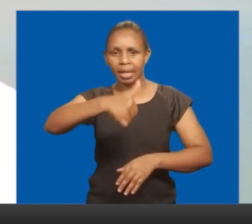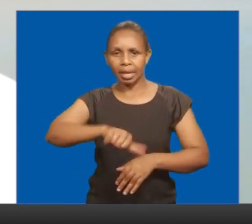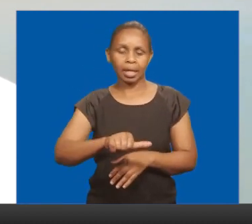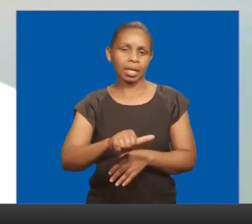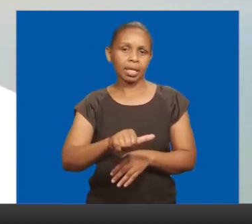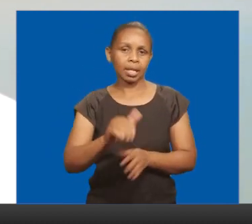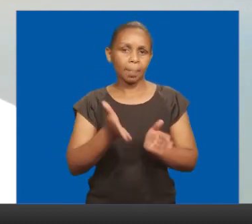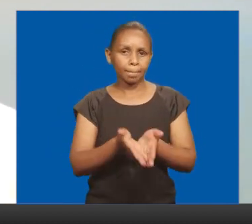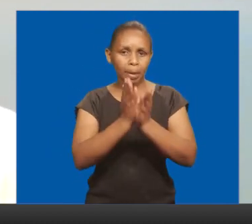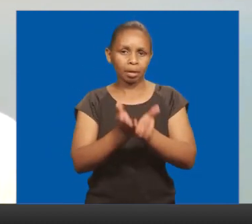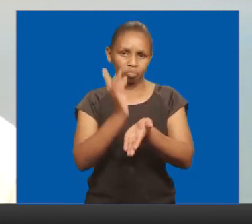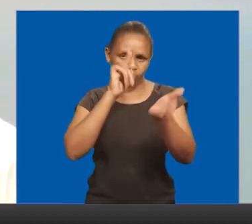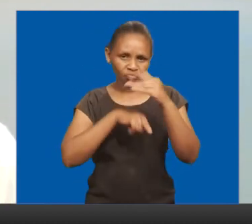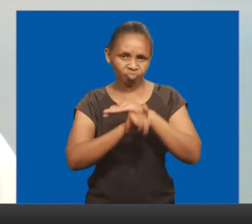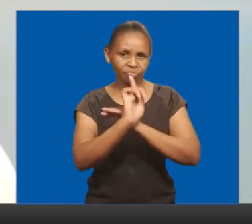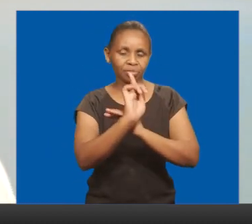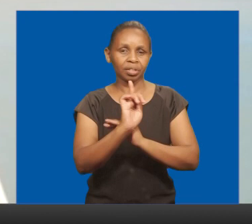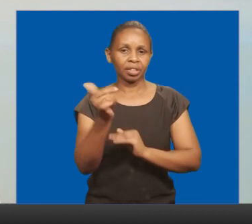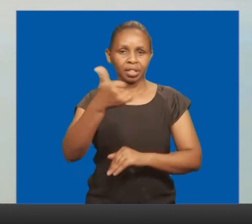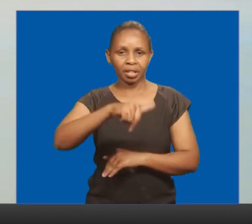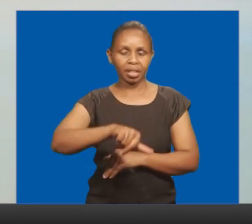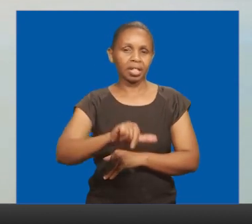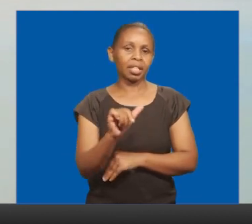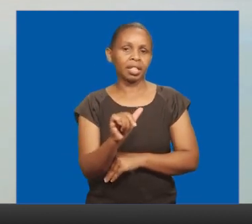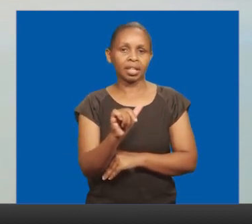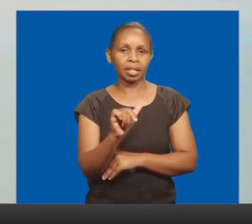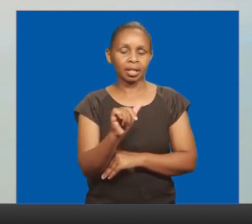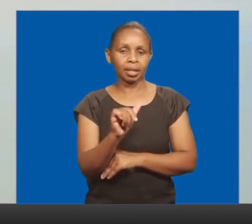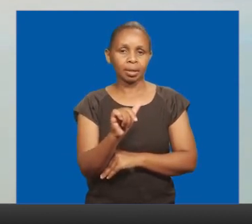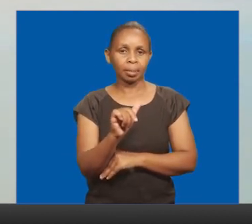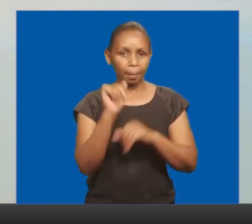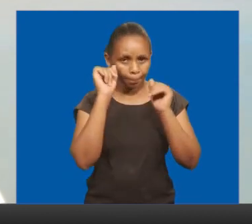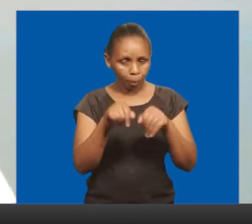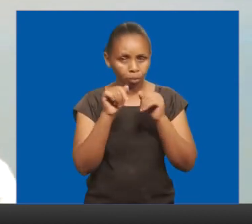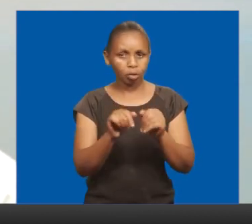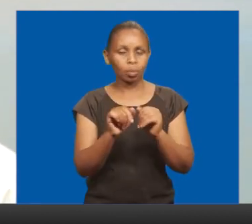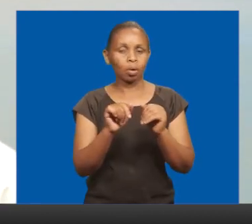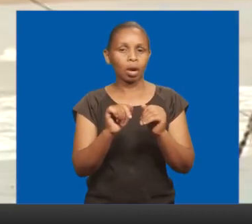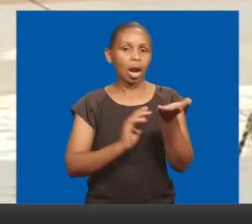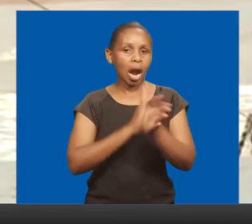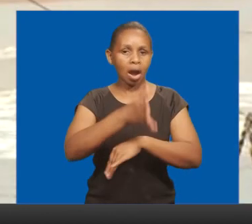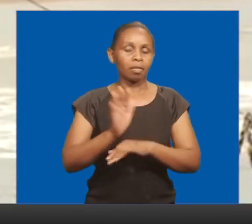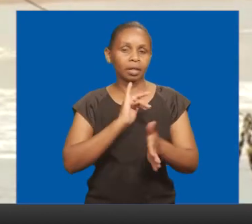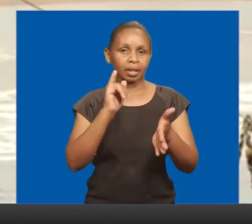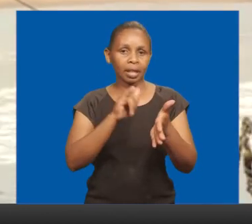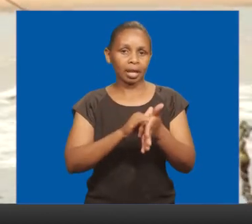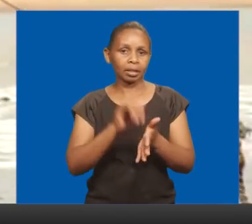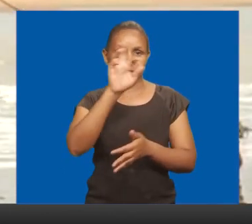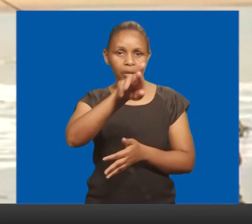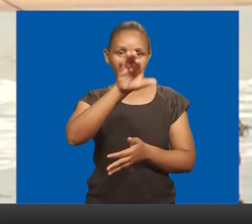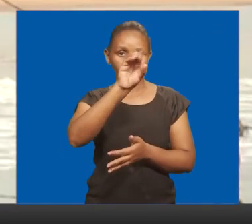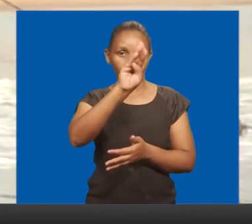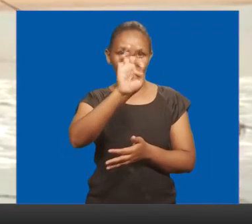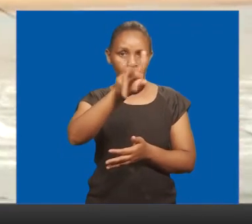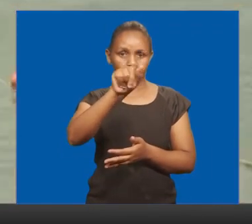Meli kuingia inside the inside the ftical Mile zote zinaenda Deep ha hivo